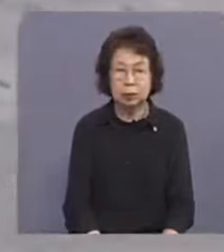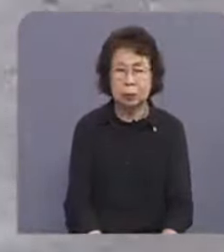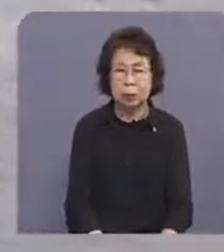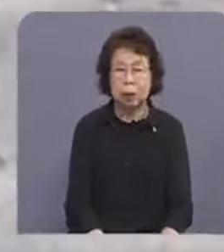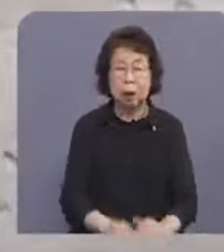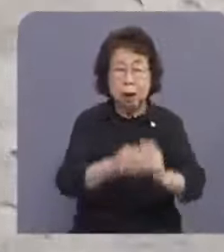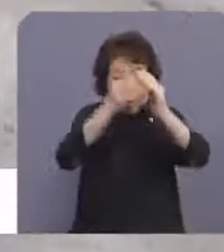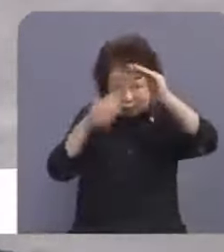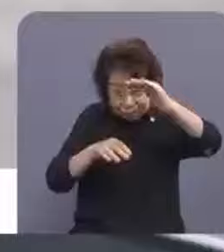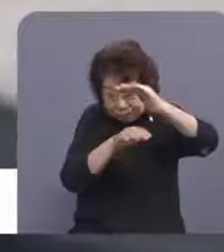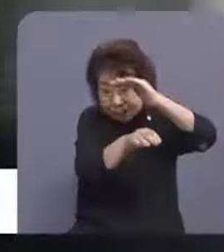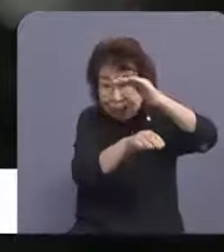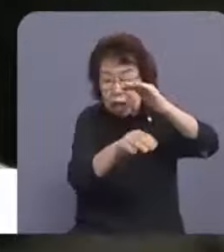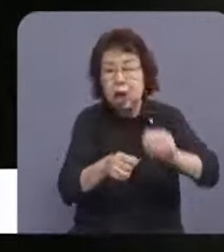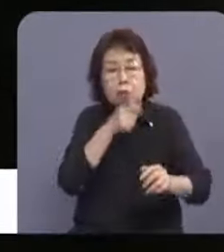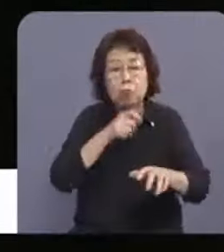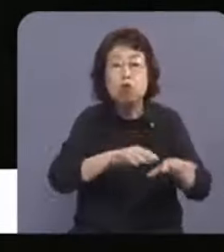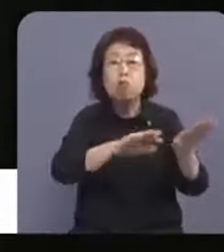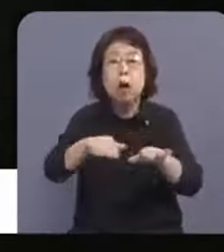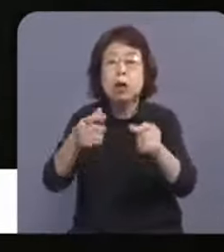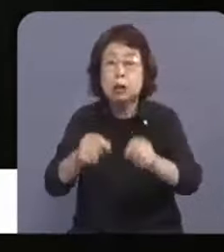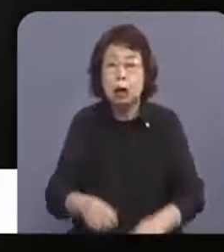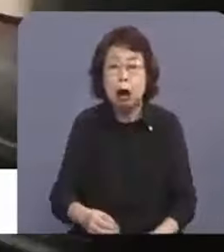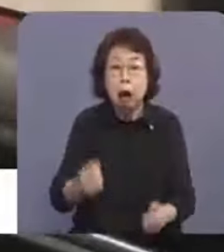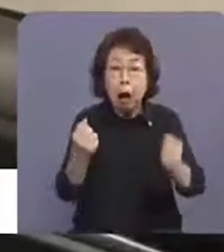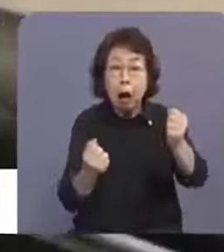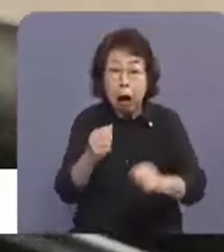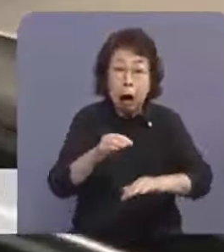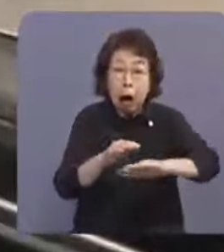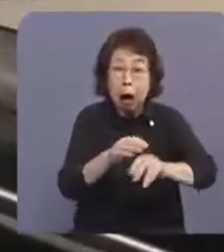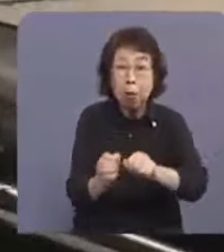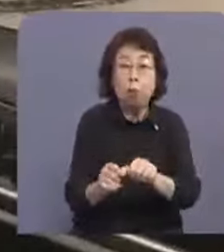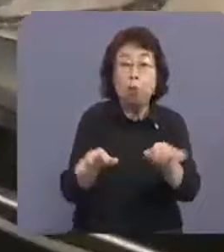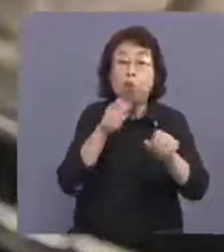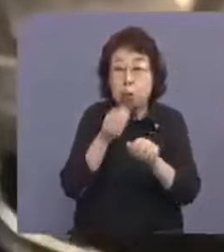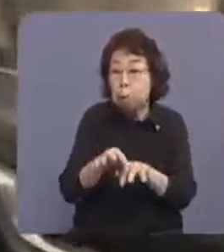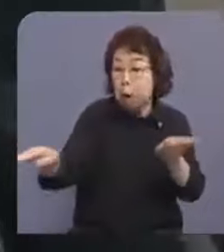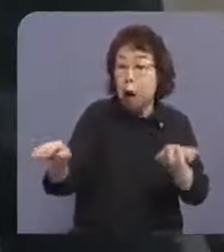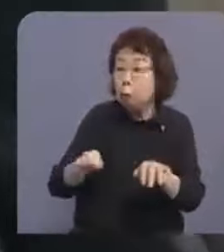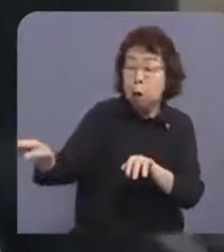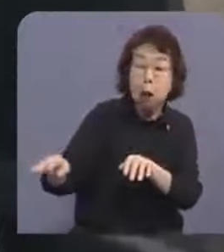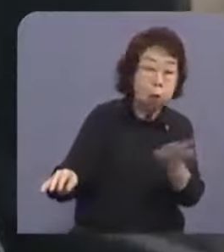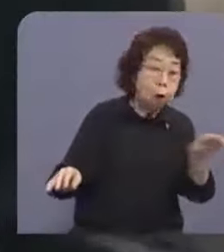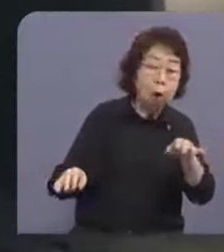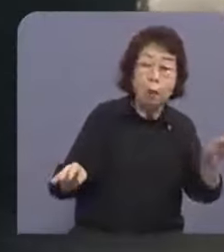터널 안이 물바다로 변했습니다. 달리는 차 옆으로 물보라가 높게 일어납니다.